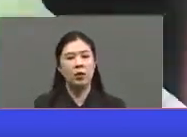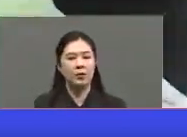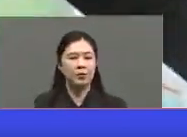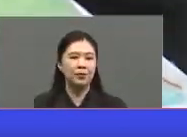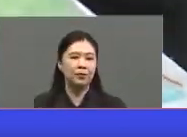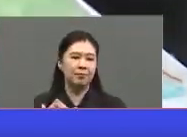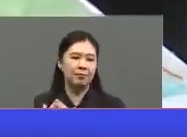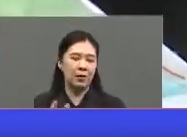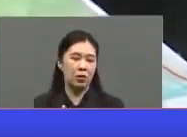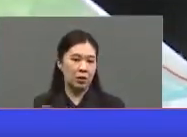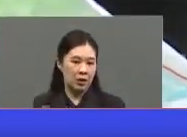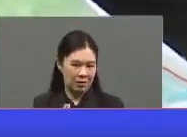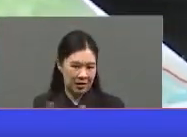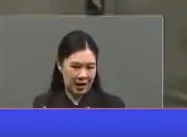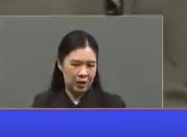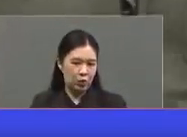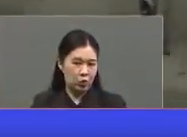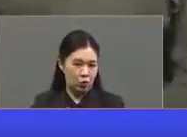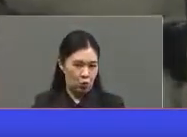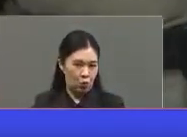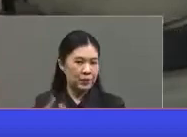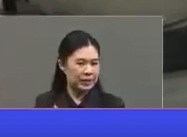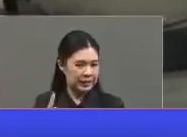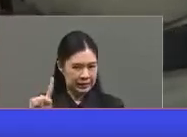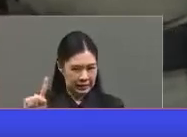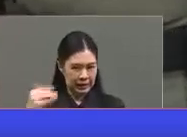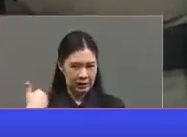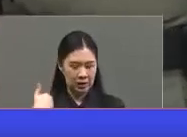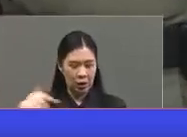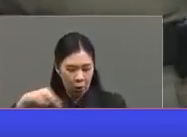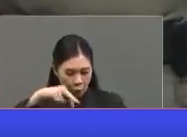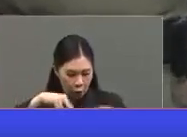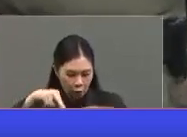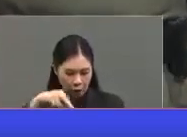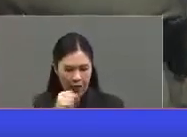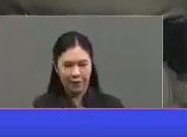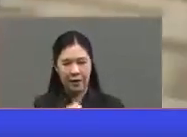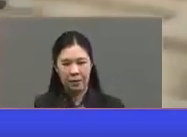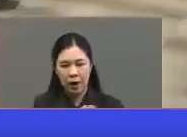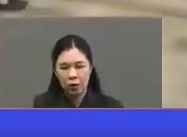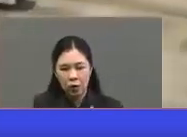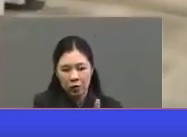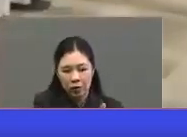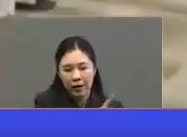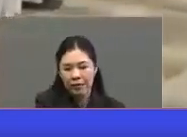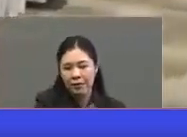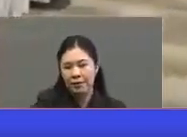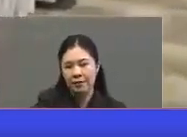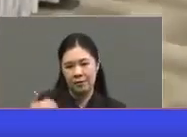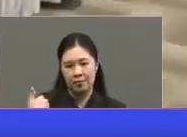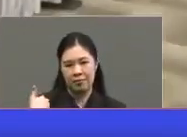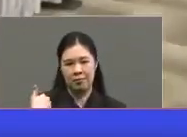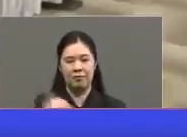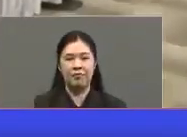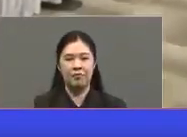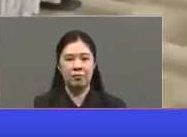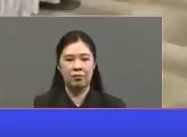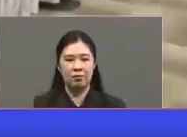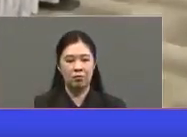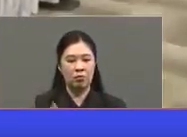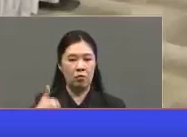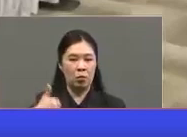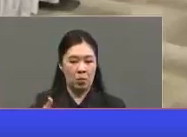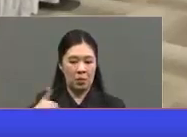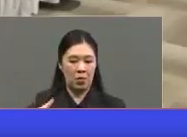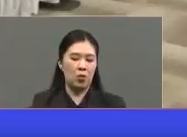รวจสุขภาพจิตและหาสารเสพติดของผู้ยื่นคำขอใบอนุญาตให้มีและใช้อาวุธปืนนะคะรวมทั้งศึกษาแนวทางแก้ไขเพิ่มเติมพระราช